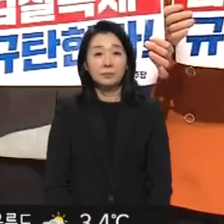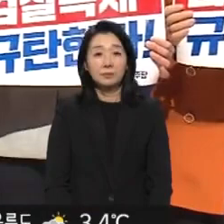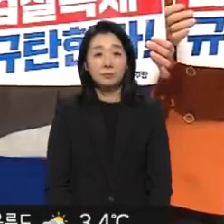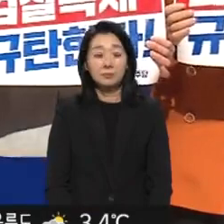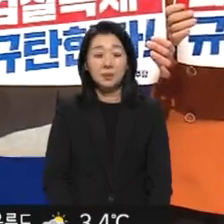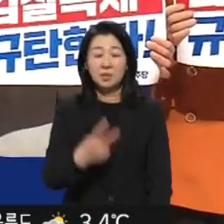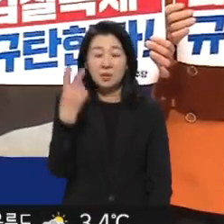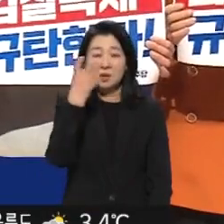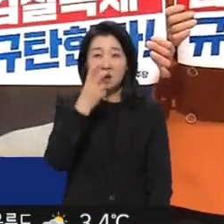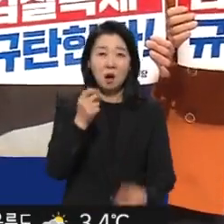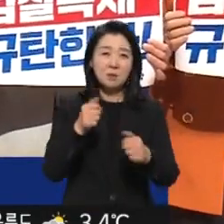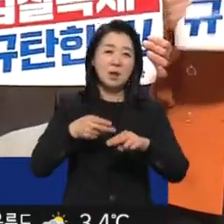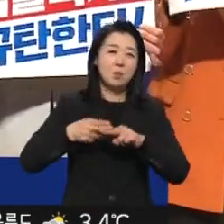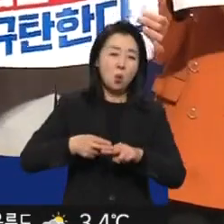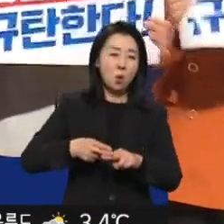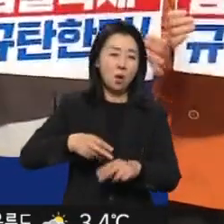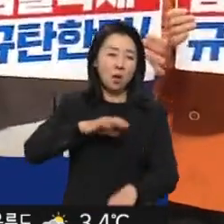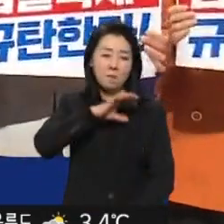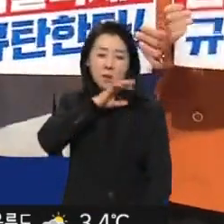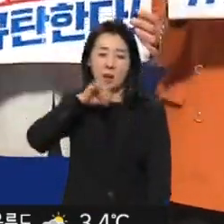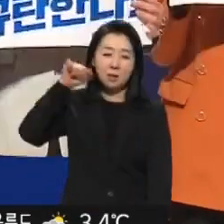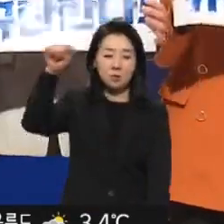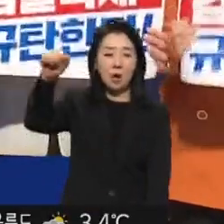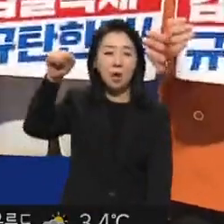검찰 독재 규탄한다.